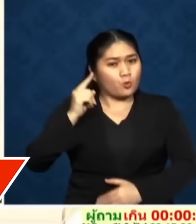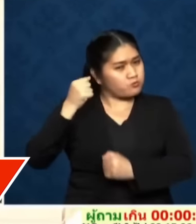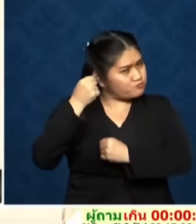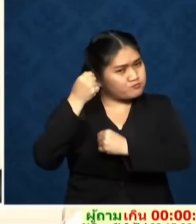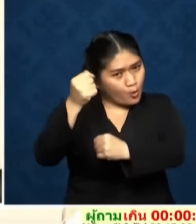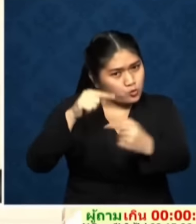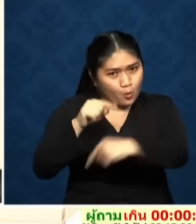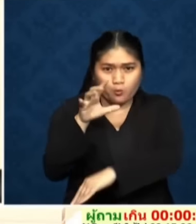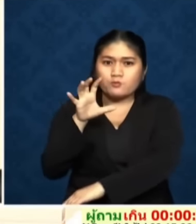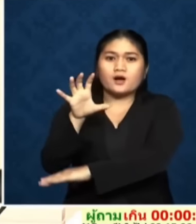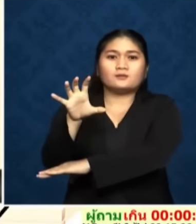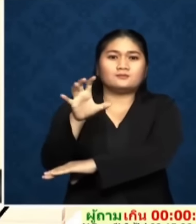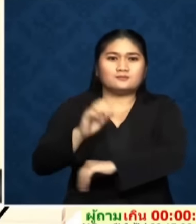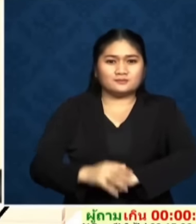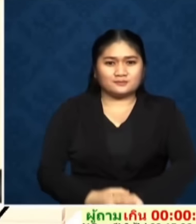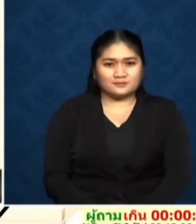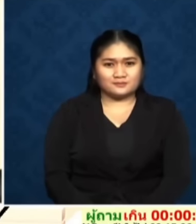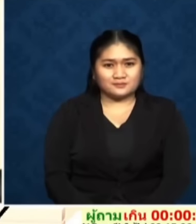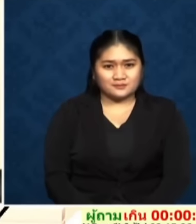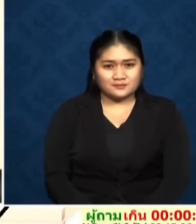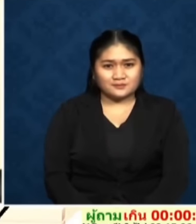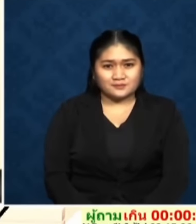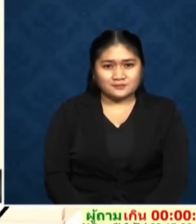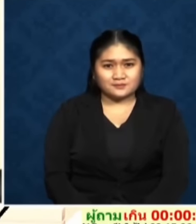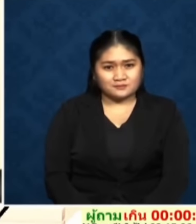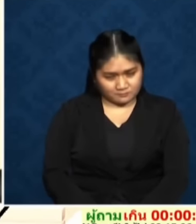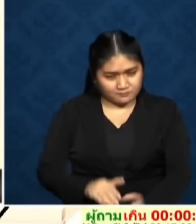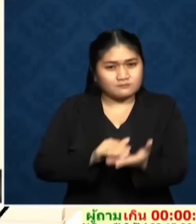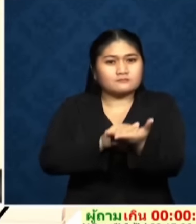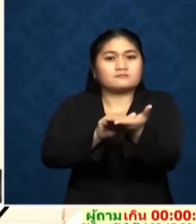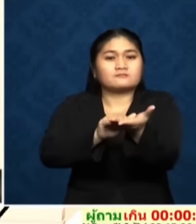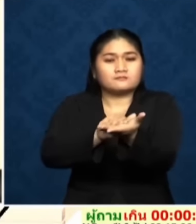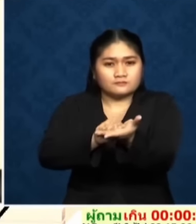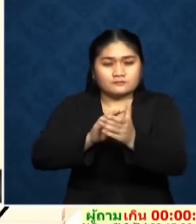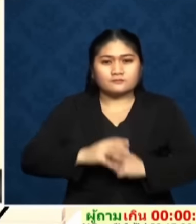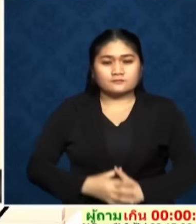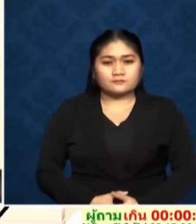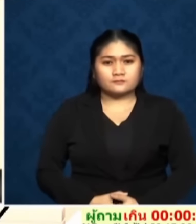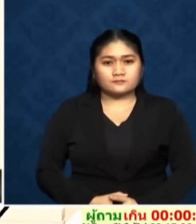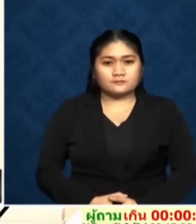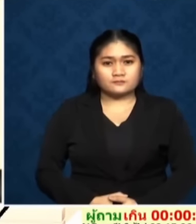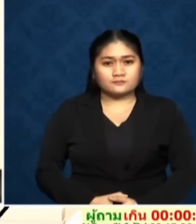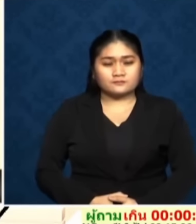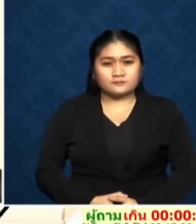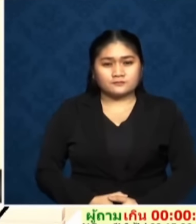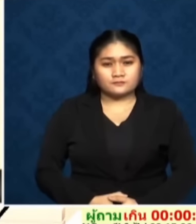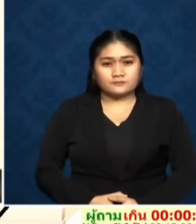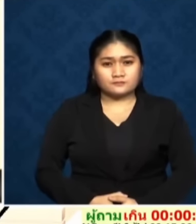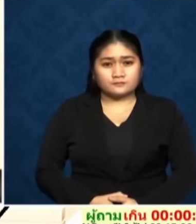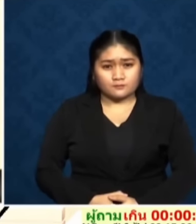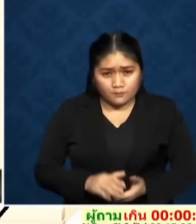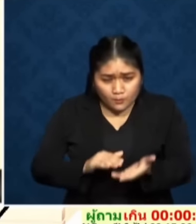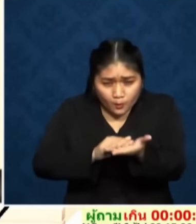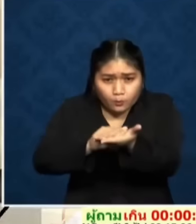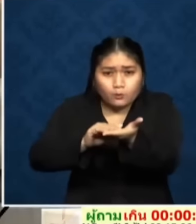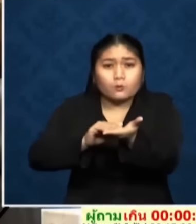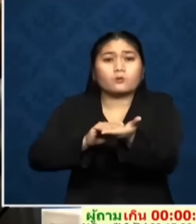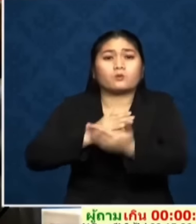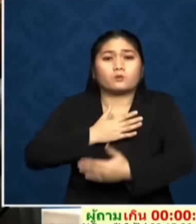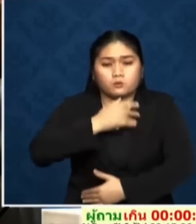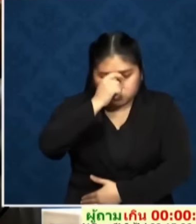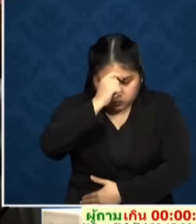ข้อบังคับผมขออนุญาตท่านประธานครับ ครับเชิญครับ ท่านประธานที่เคารพครับกับผมชั